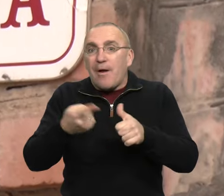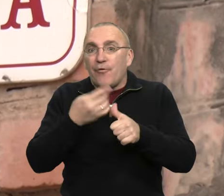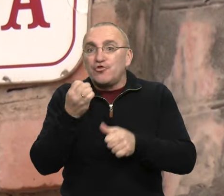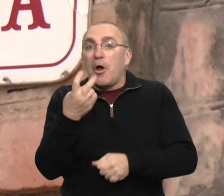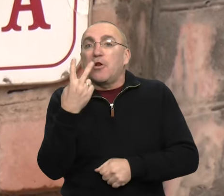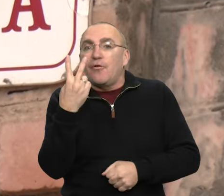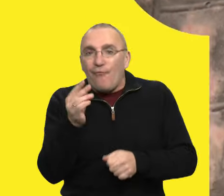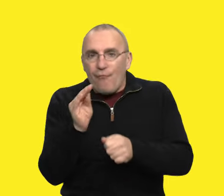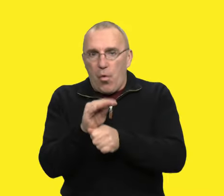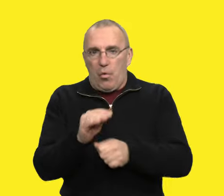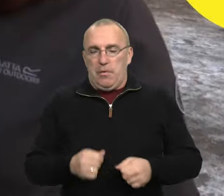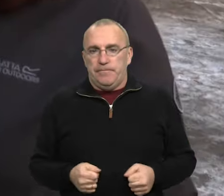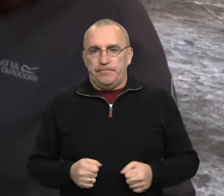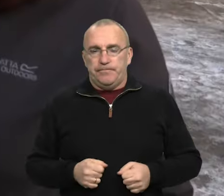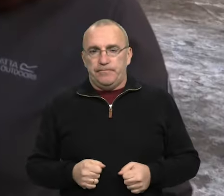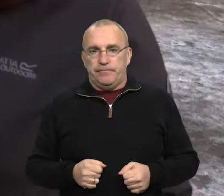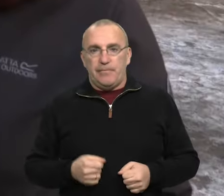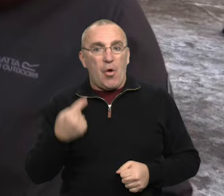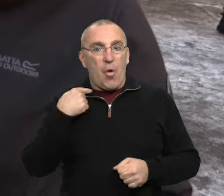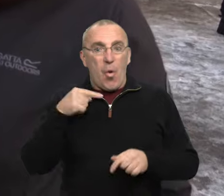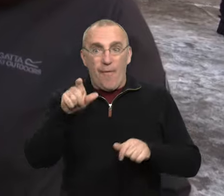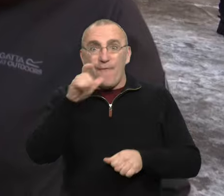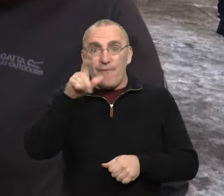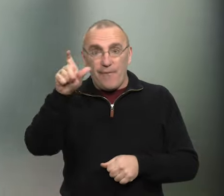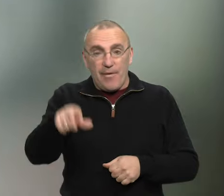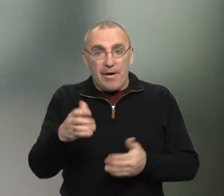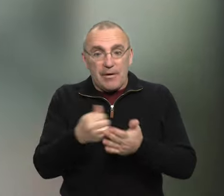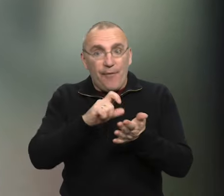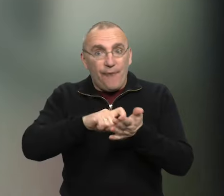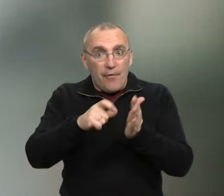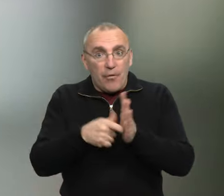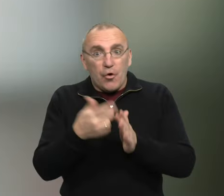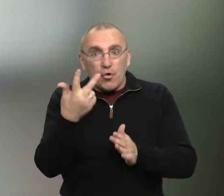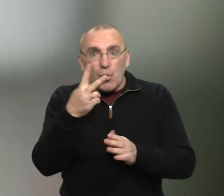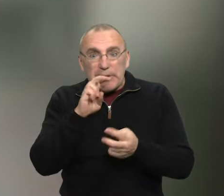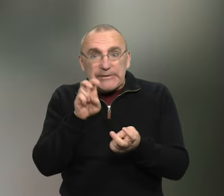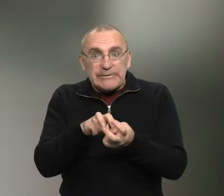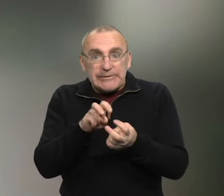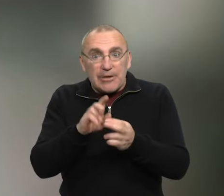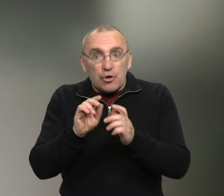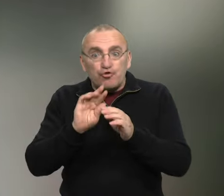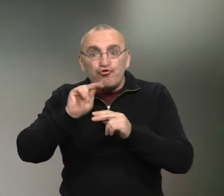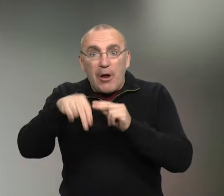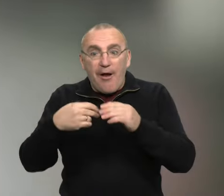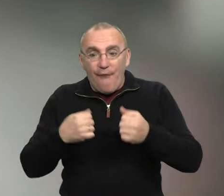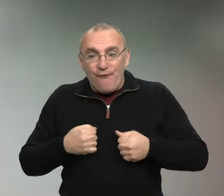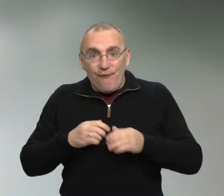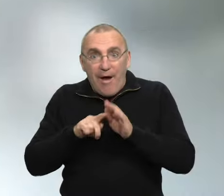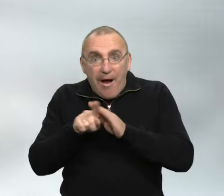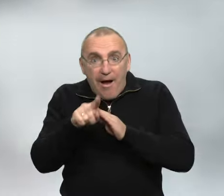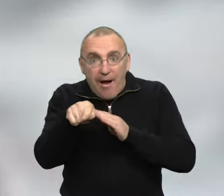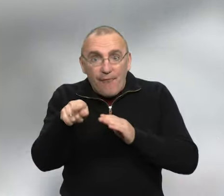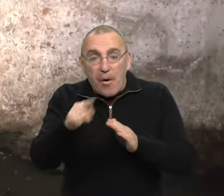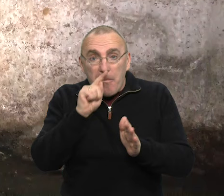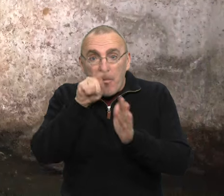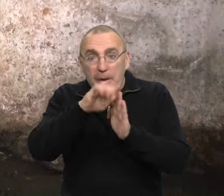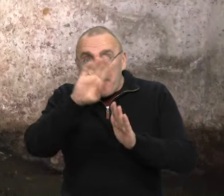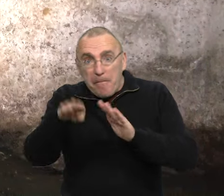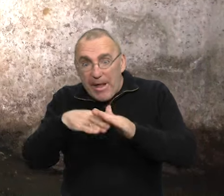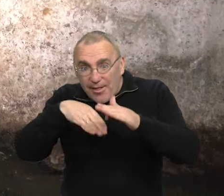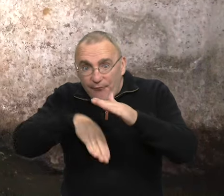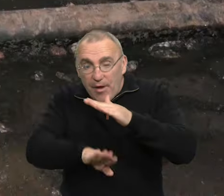ще двох кропивничанка знайшла у своїй квартирі трьох щрів які залізли через ванну вважає вони потрапляють з